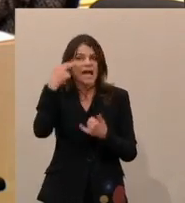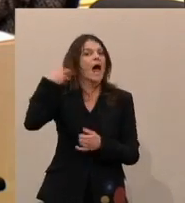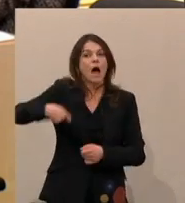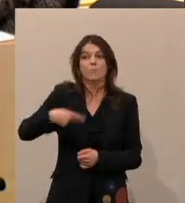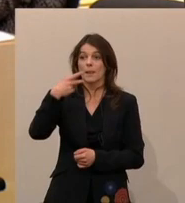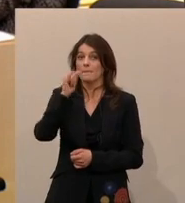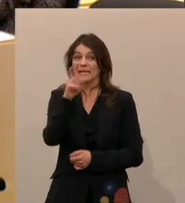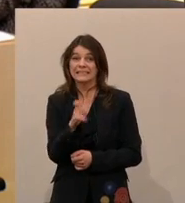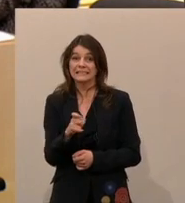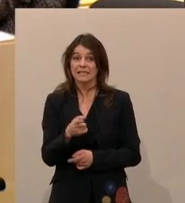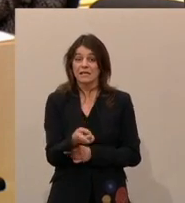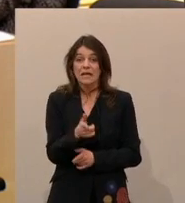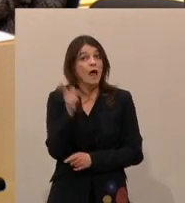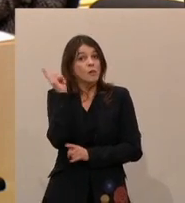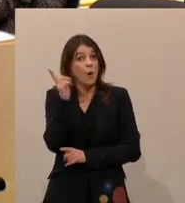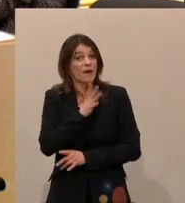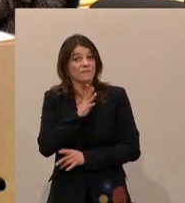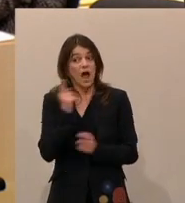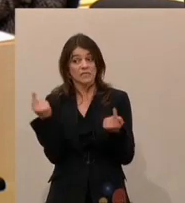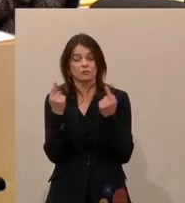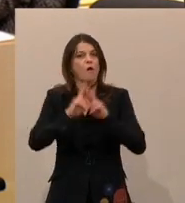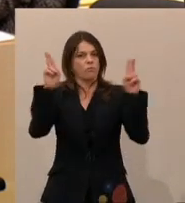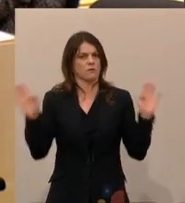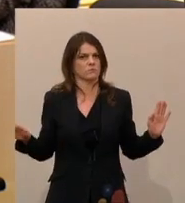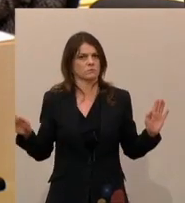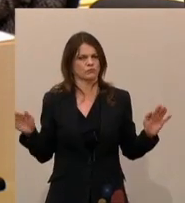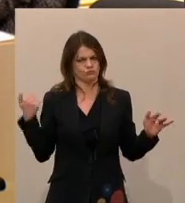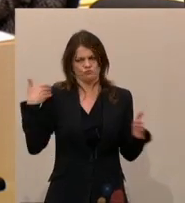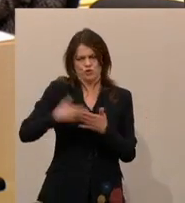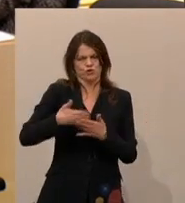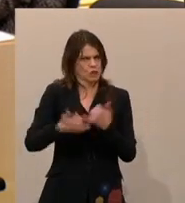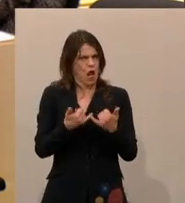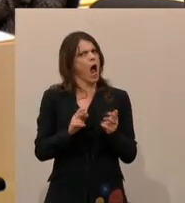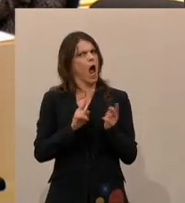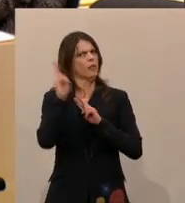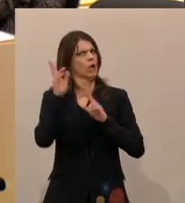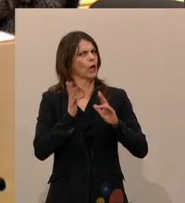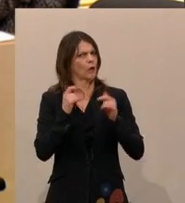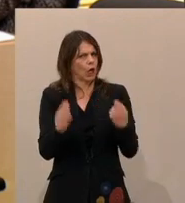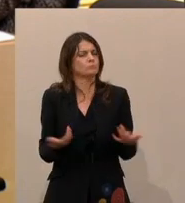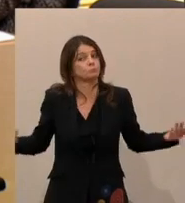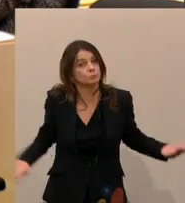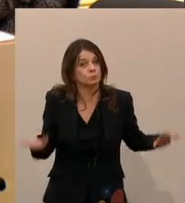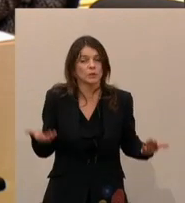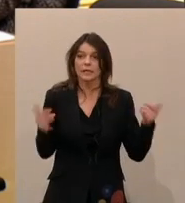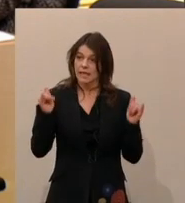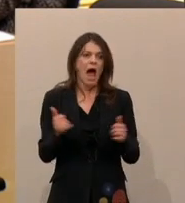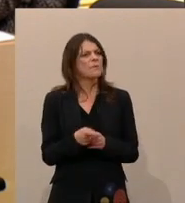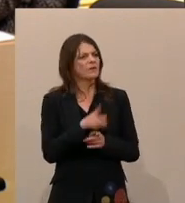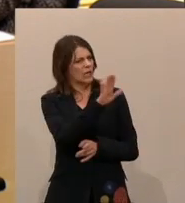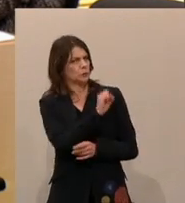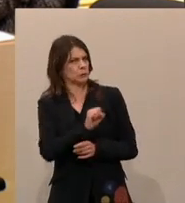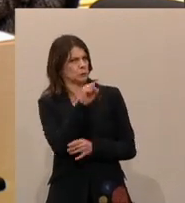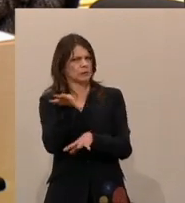Pilz, dass die Bedrohungslage jetzt eine andere geworden ist. Also jetzt, also im letzten Jahr ist eine andere geworden. Ja, ja. Aber auch das ist eine